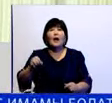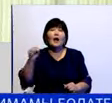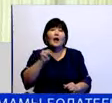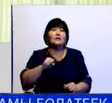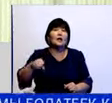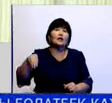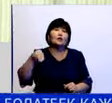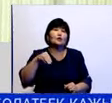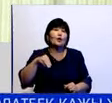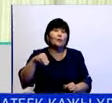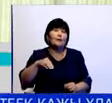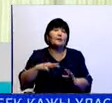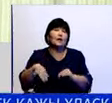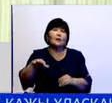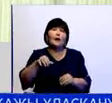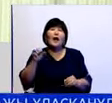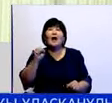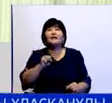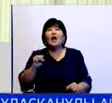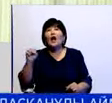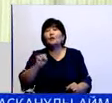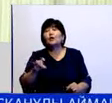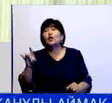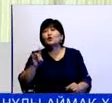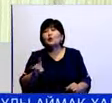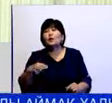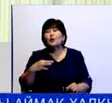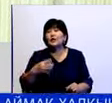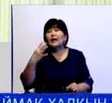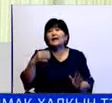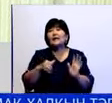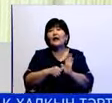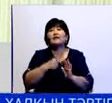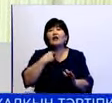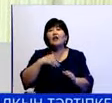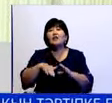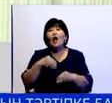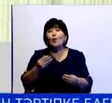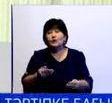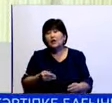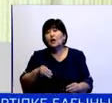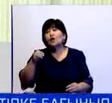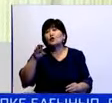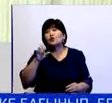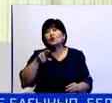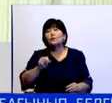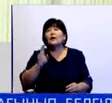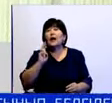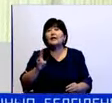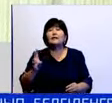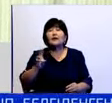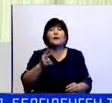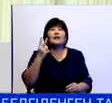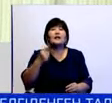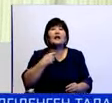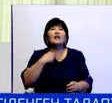Тоқмағанбетов ауылдық округі бойынша Алданазар Ғабдолла Рүстембекұлы 46 дауыс, Жусупов Қайрат Ұзақбайұлы